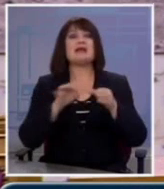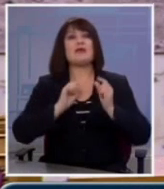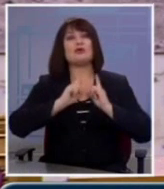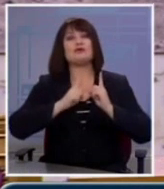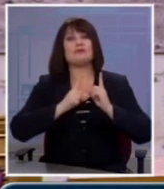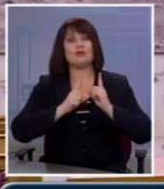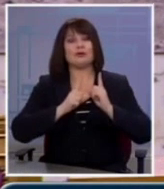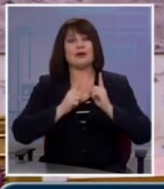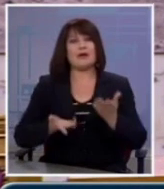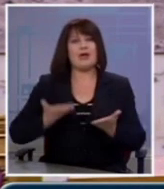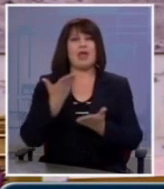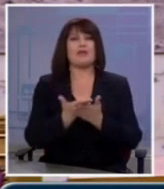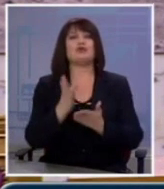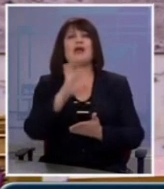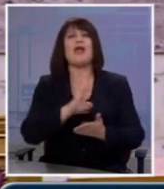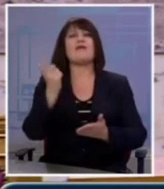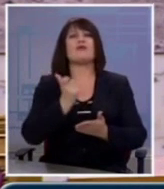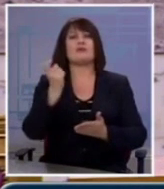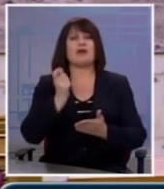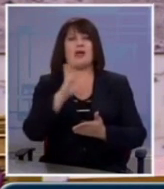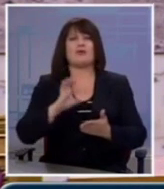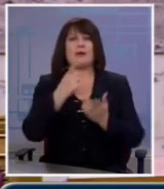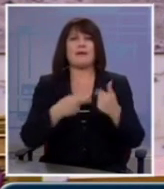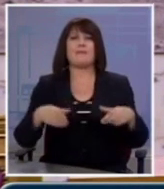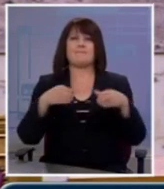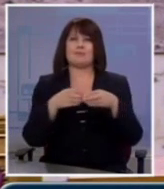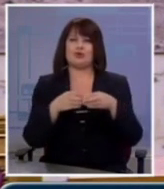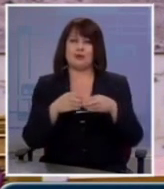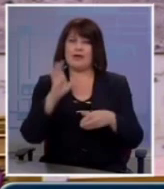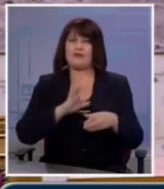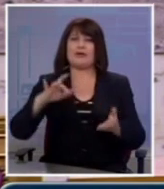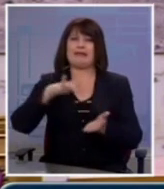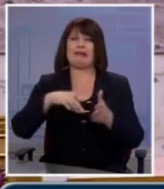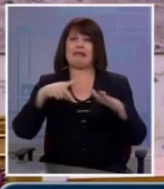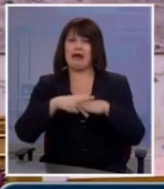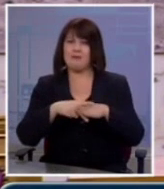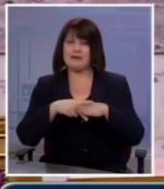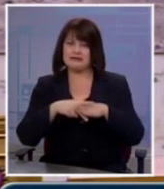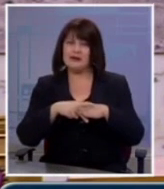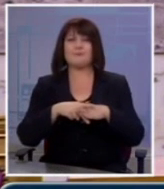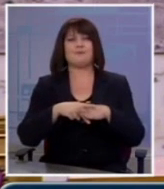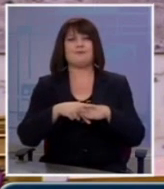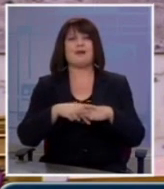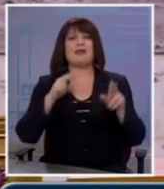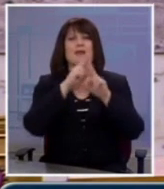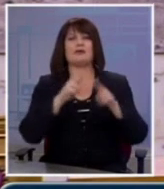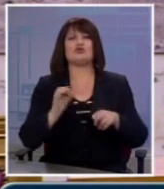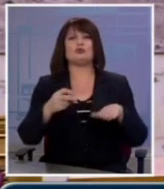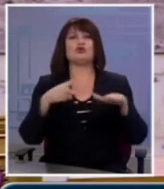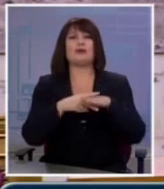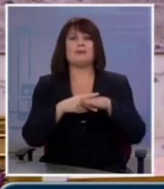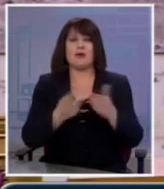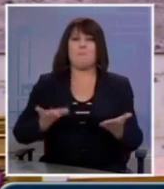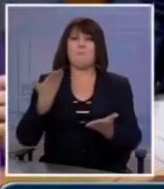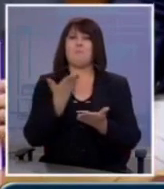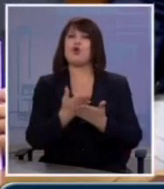Μιας, το οποίο κατέθεσαν η Ευρωπαϊκή Επιτροπή, η Ευρωπαϊκή Κεντρική Τράπεζα και το Διεθνές Νομισματικό